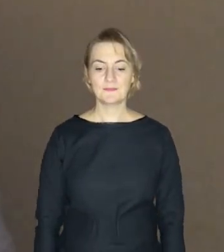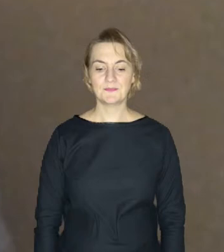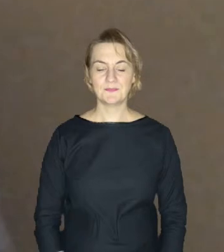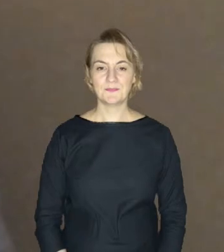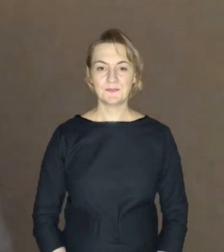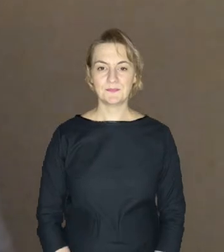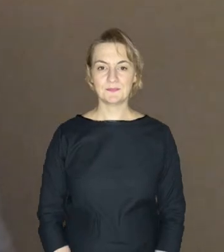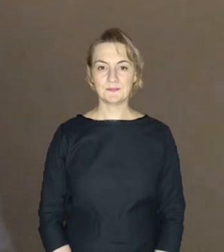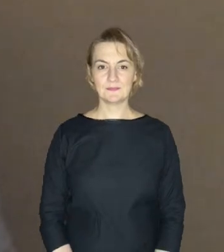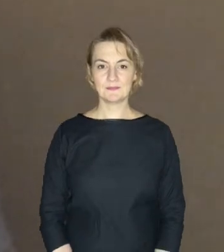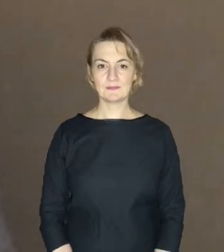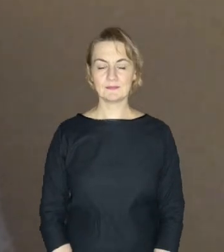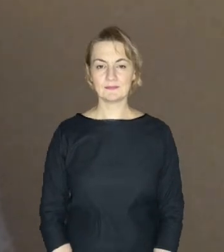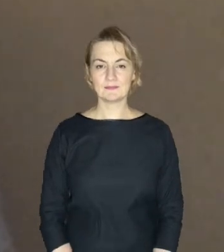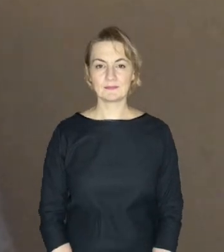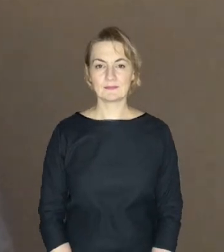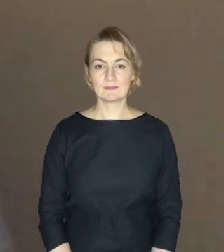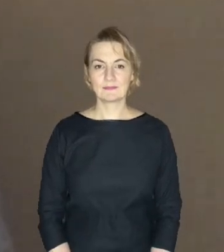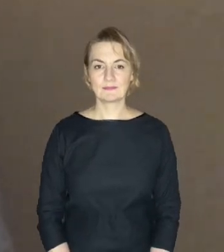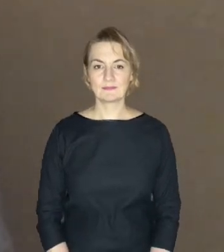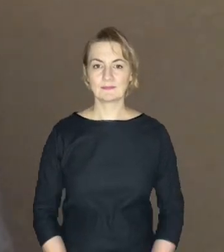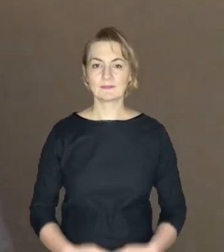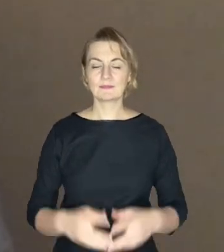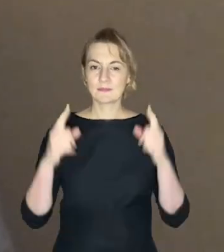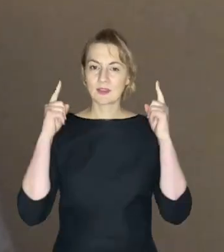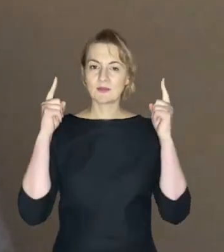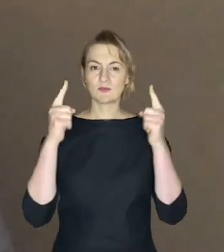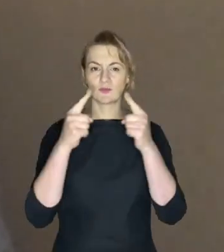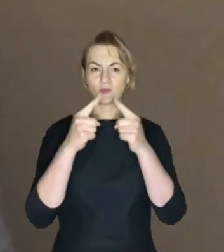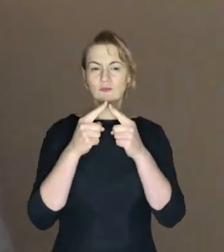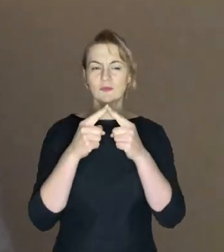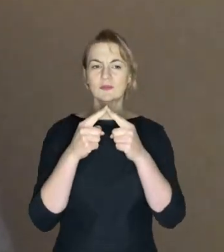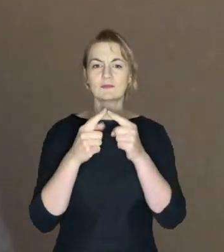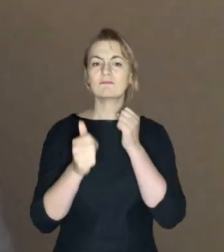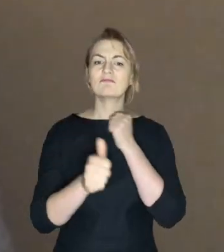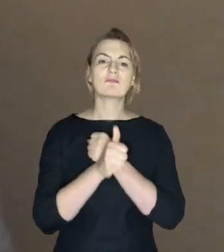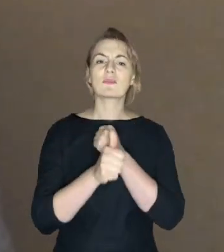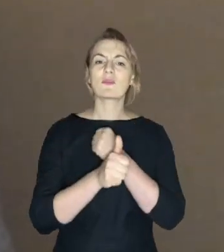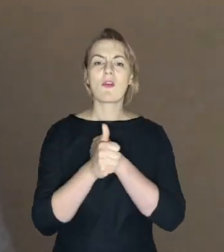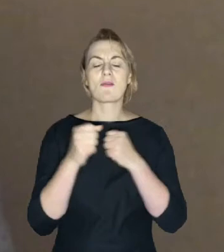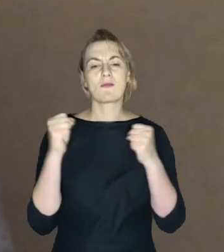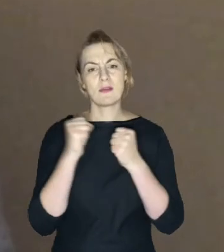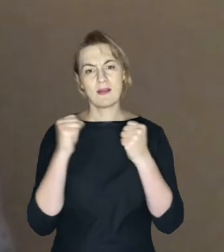przenieść uwagę na najistotniejszą przyczynę tego lęku, tak?